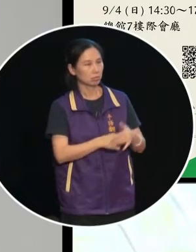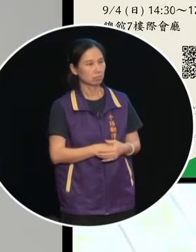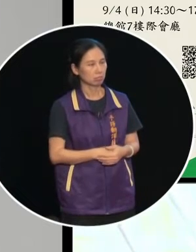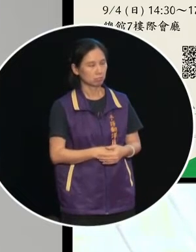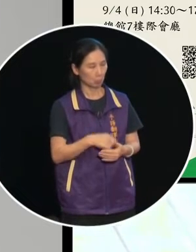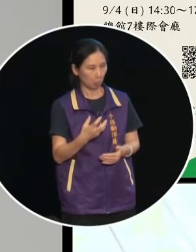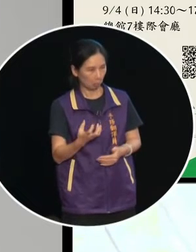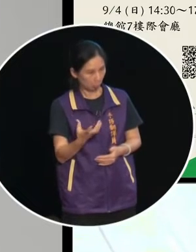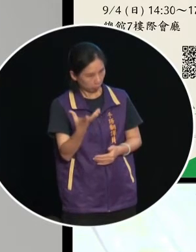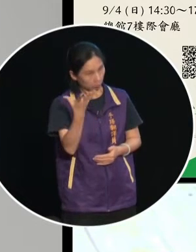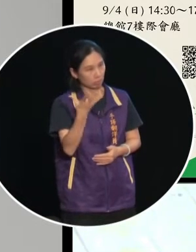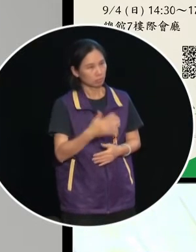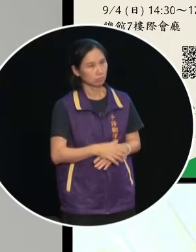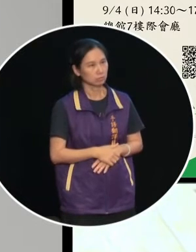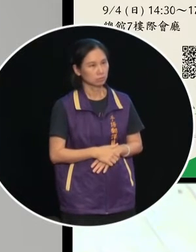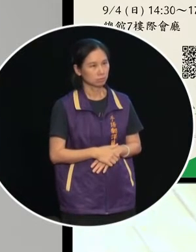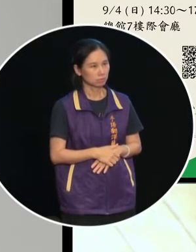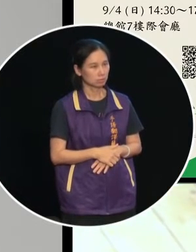多。